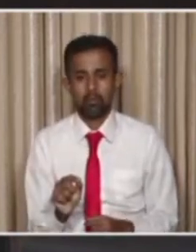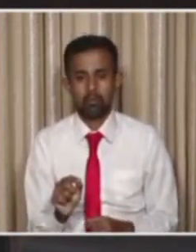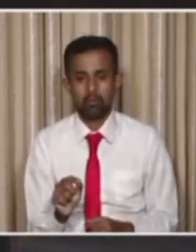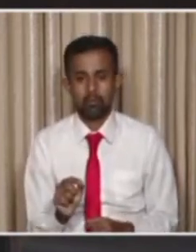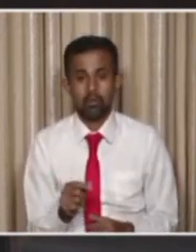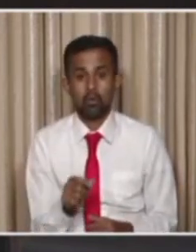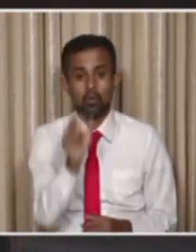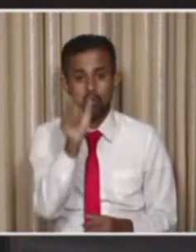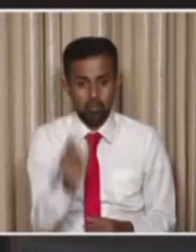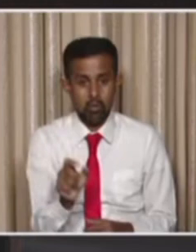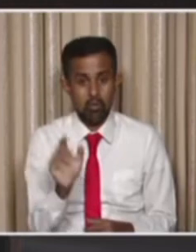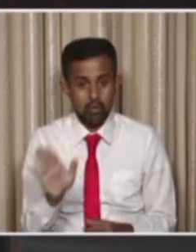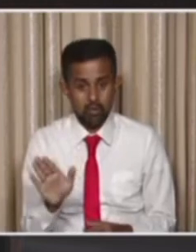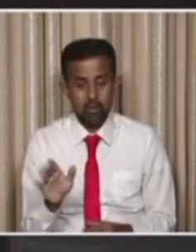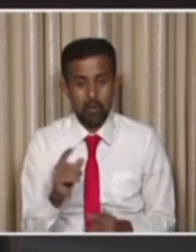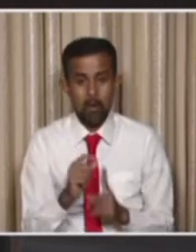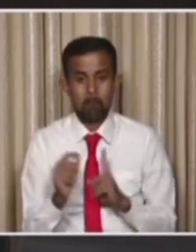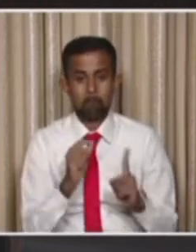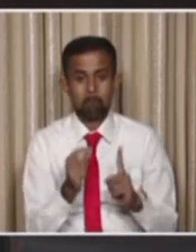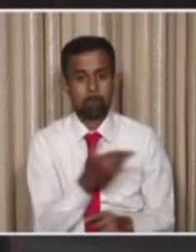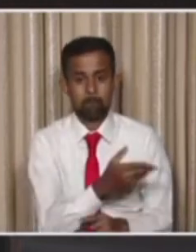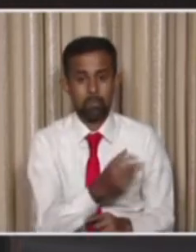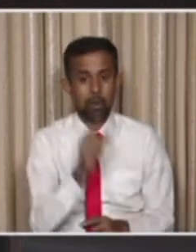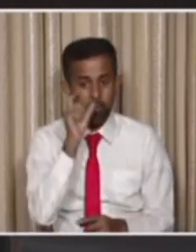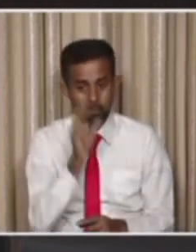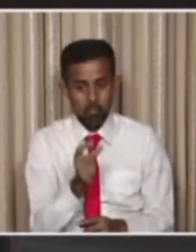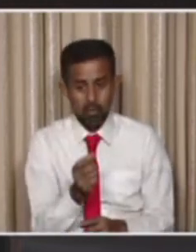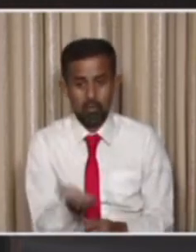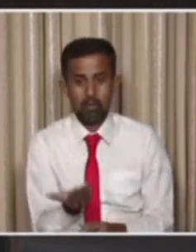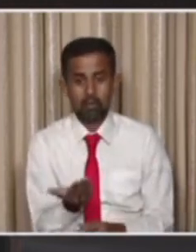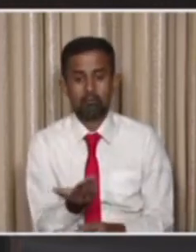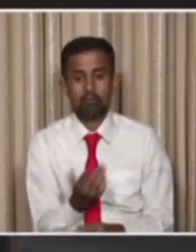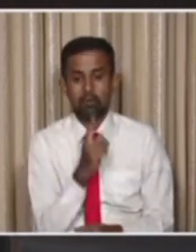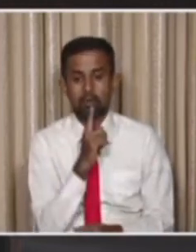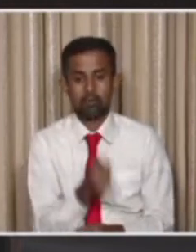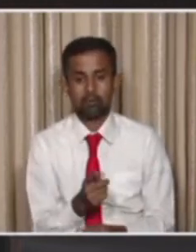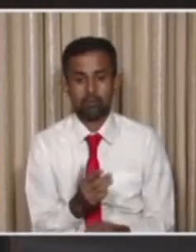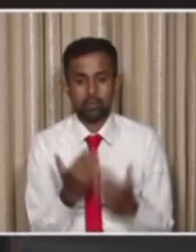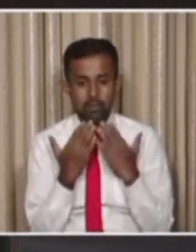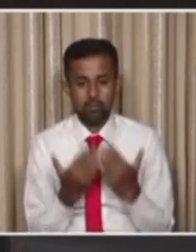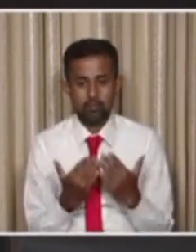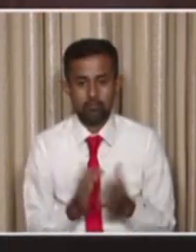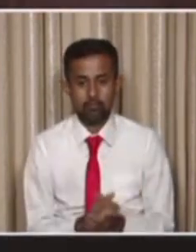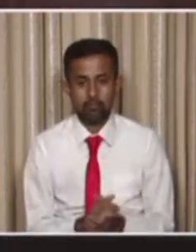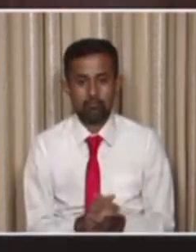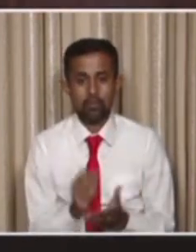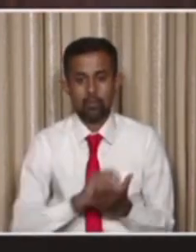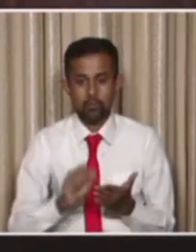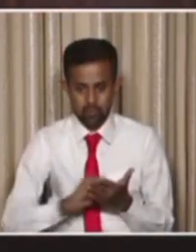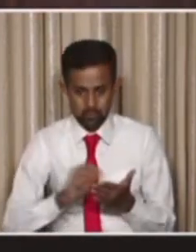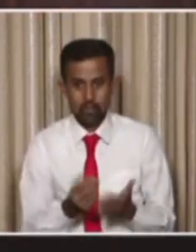ගරු ඔබතුමාගේත් පාර්ලිමේන්තුවේත් අවධානය යොමු කරන්න කියන ඉල්ලීම විශේෂයෙන් කරනවා. බොහොම ස්තුතියි. ඔබතුමා ලිඛිතව ඉල්ලීම ඉදිරිපත් කරන්න. හොඳයි.